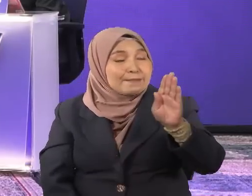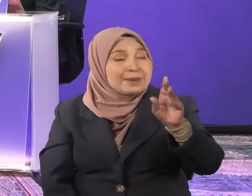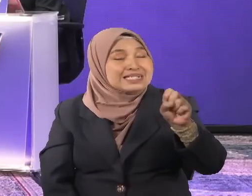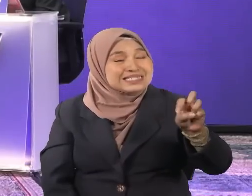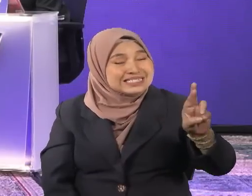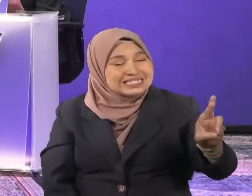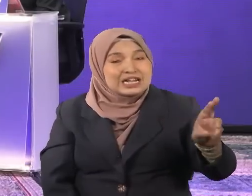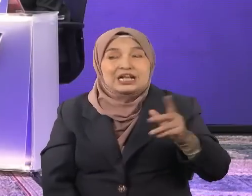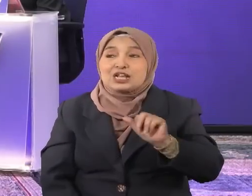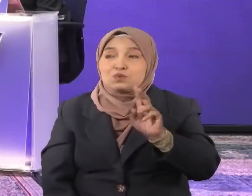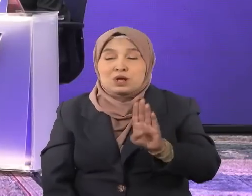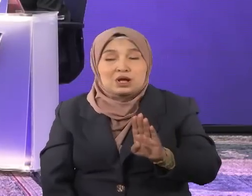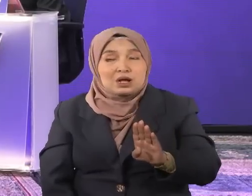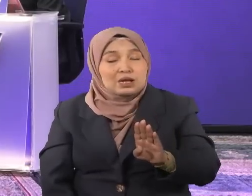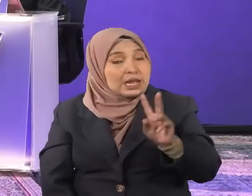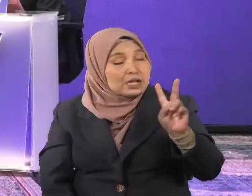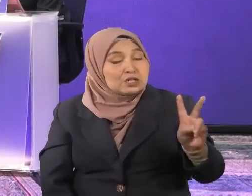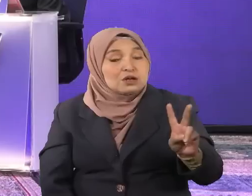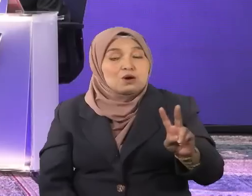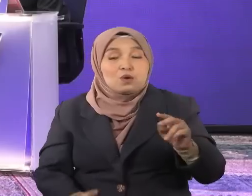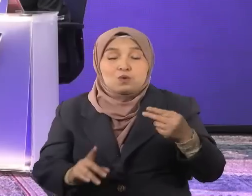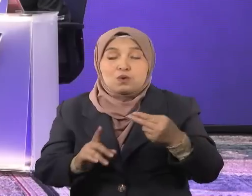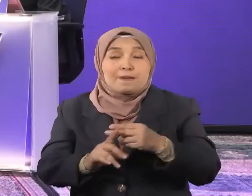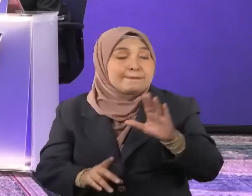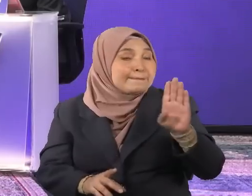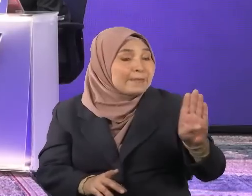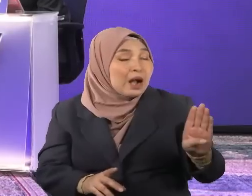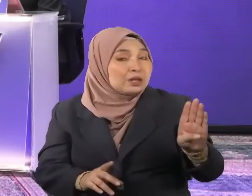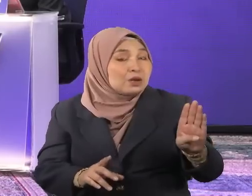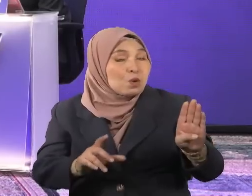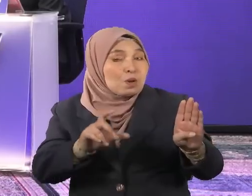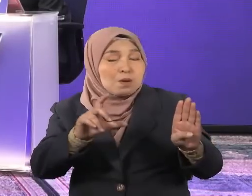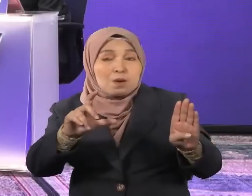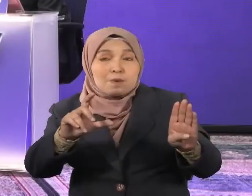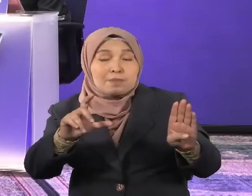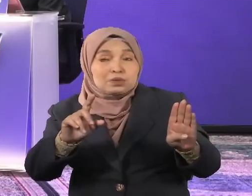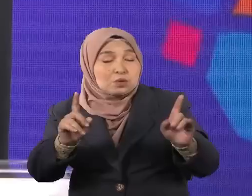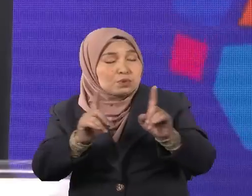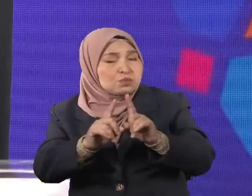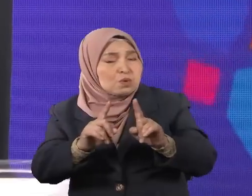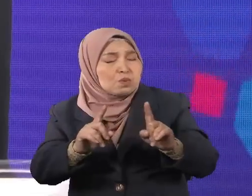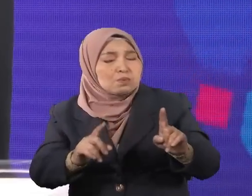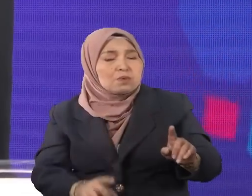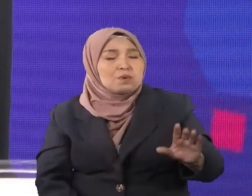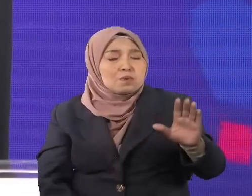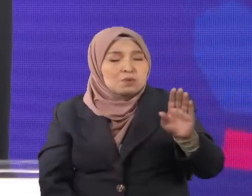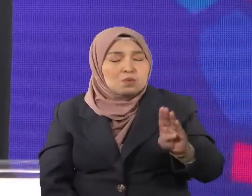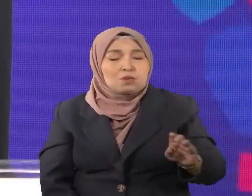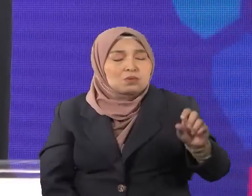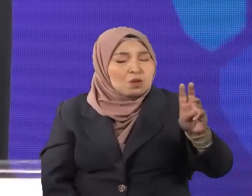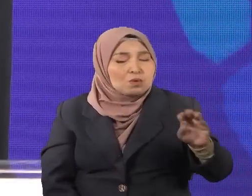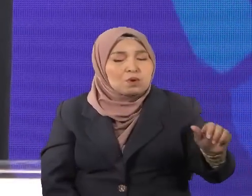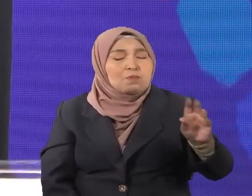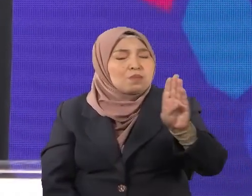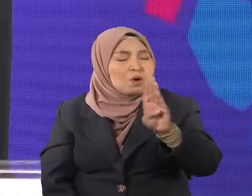basir. Satu, yang kedua huruf ba itu terkesan dengan sad, dia tebal. Daripada wallah lagi wallahu